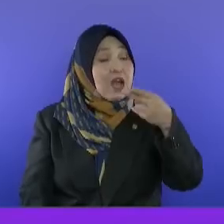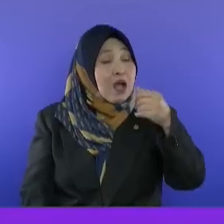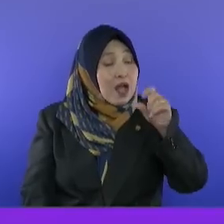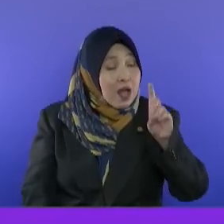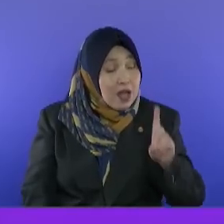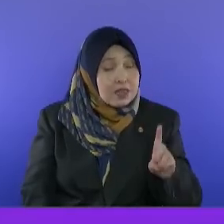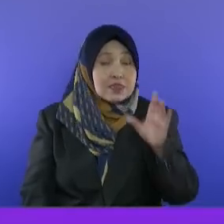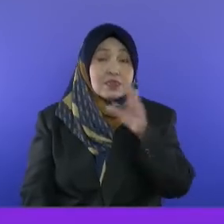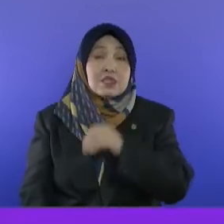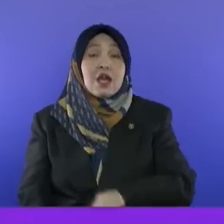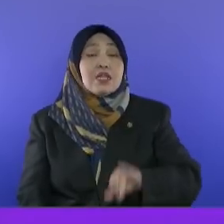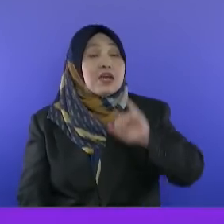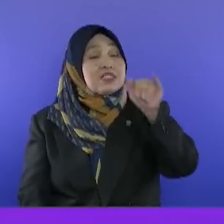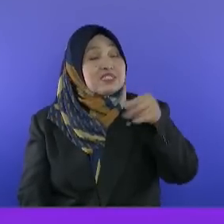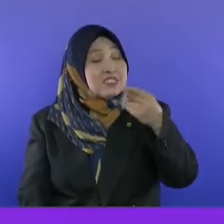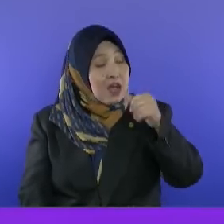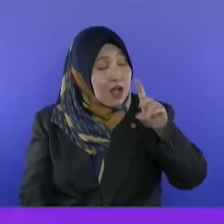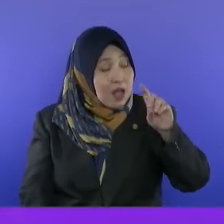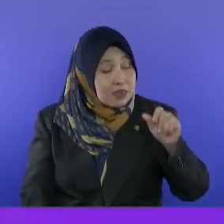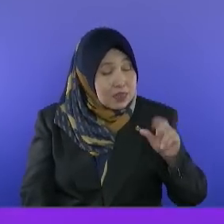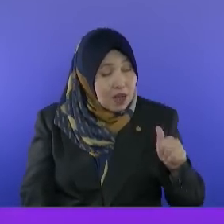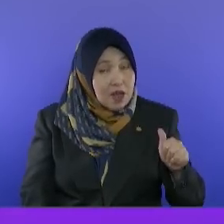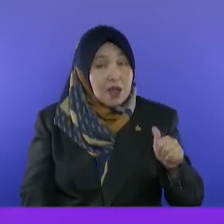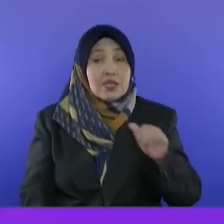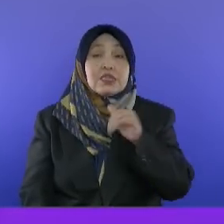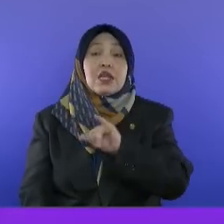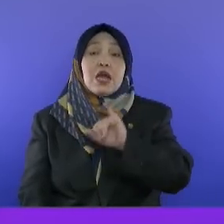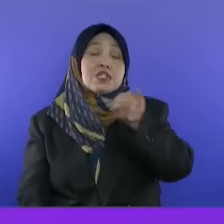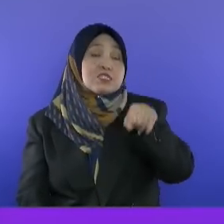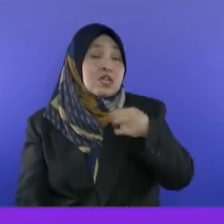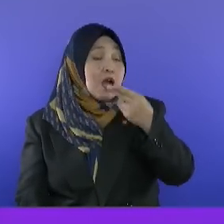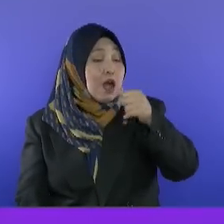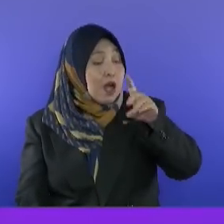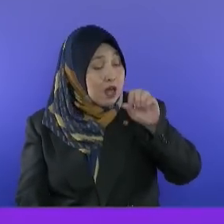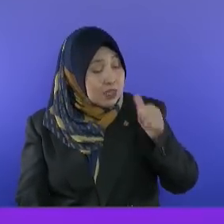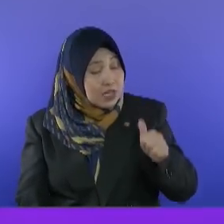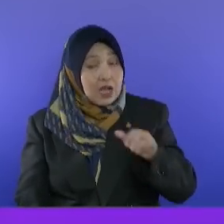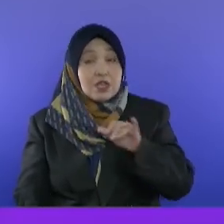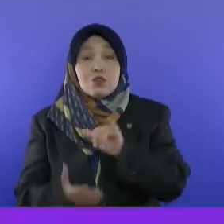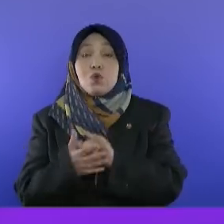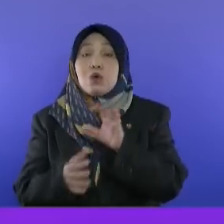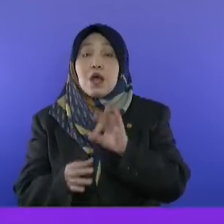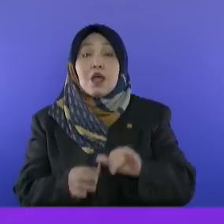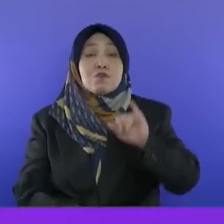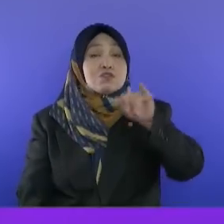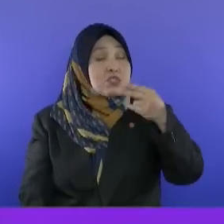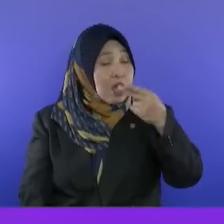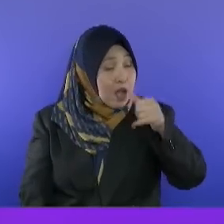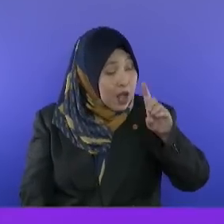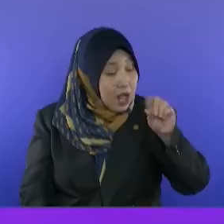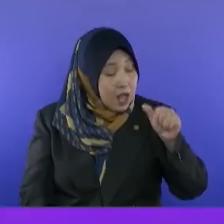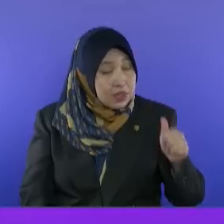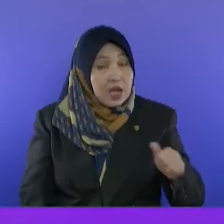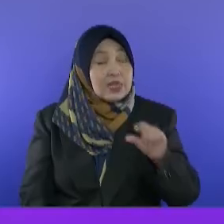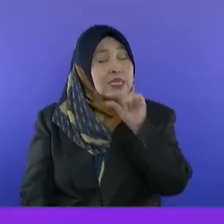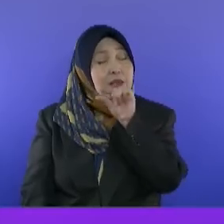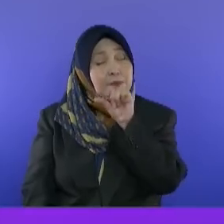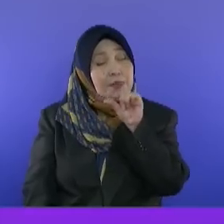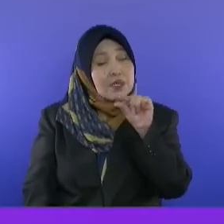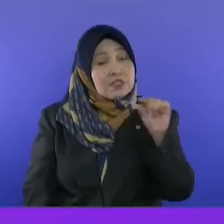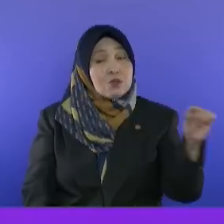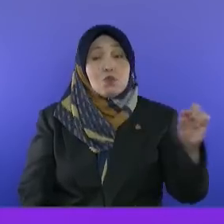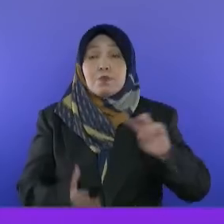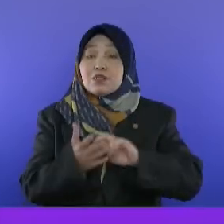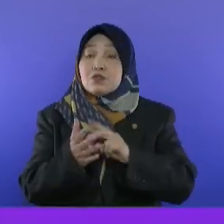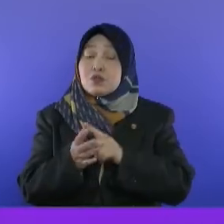dan juga jahadah jahada dengan jahada begitu kalau jahat nipis itu itu